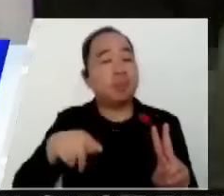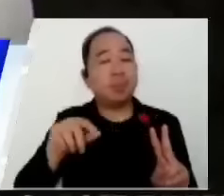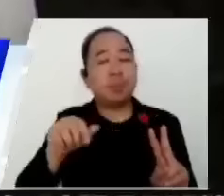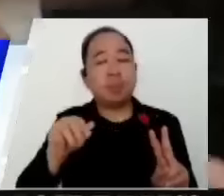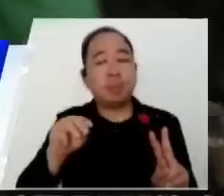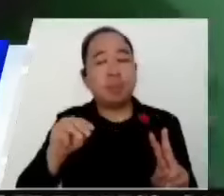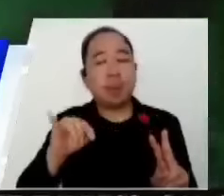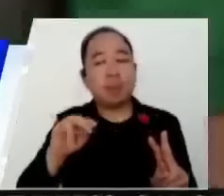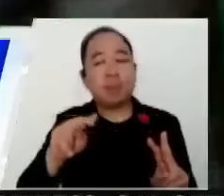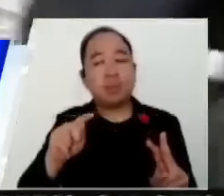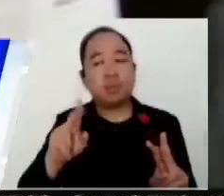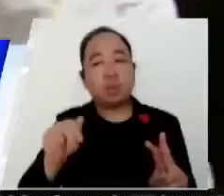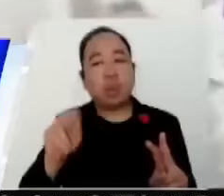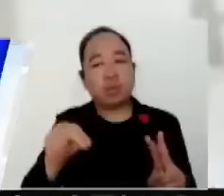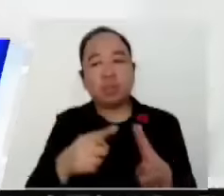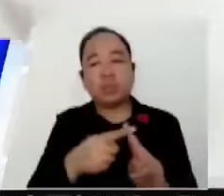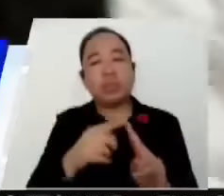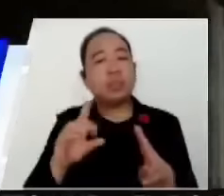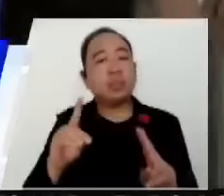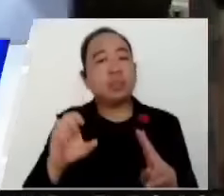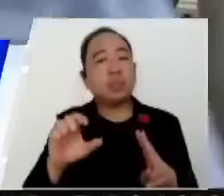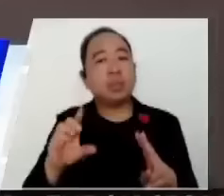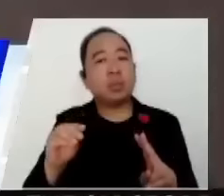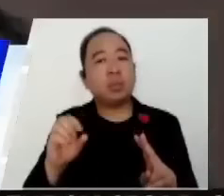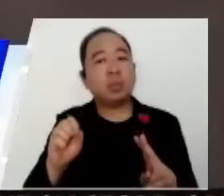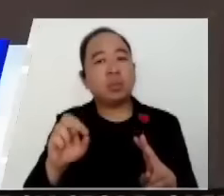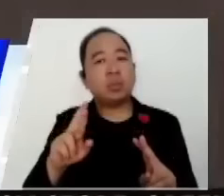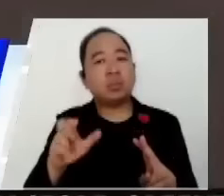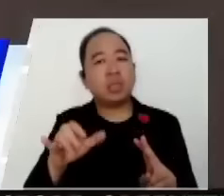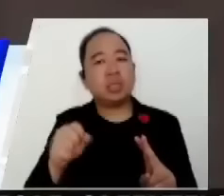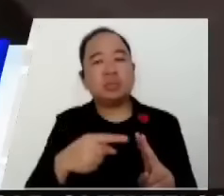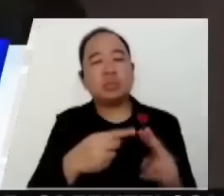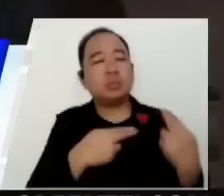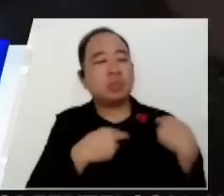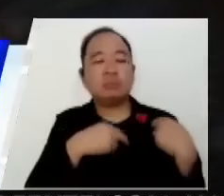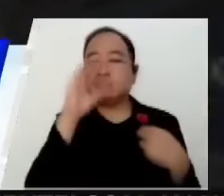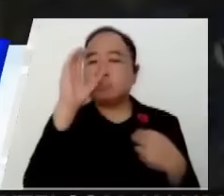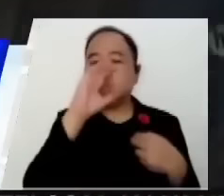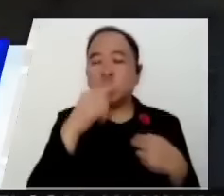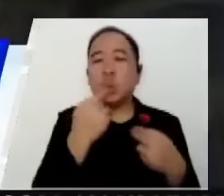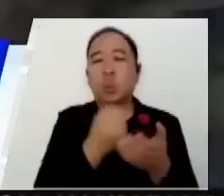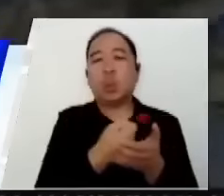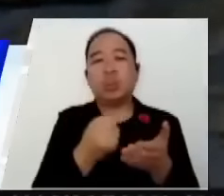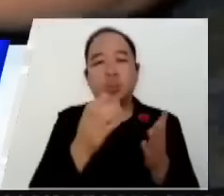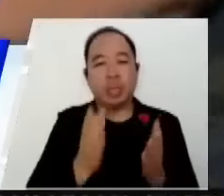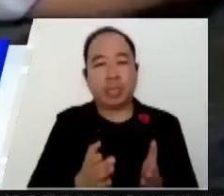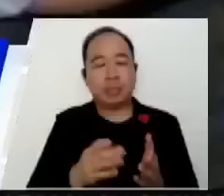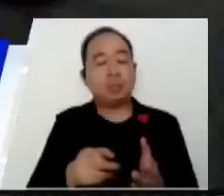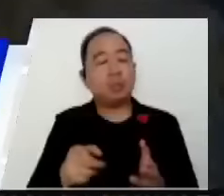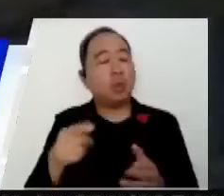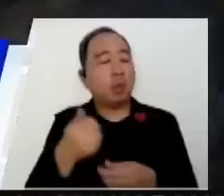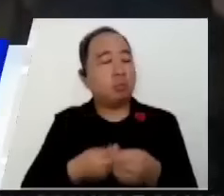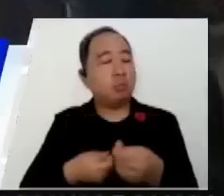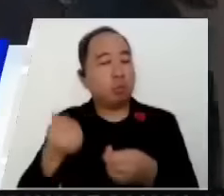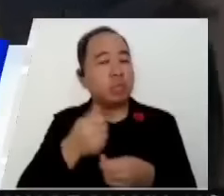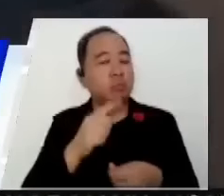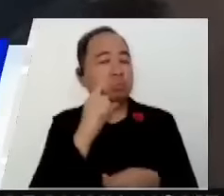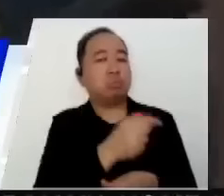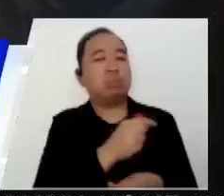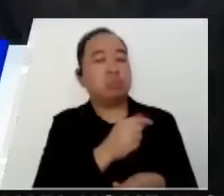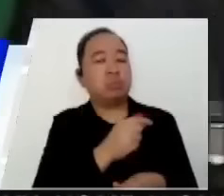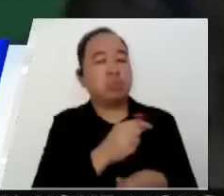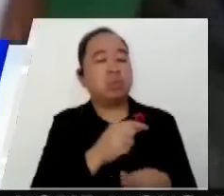na nagtulak umano ng supplier para sa proyekto. Ipinag-uutos ng korteng makulong sila ng mula 6 na taon at 1 buwan